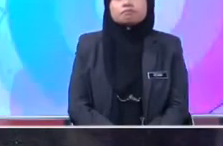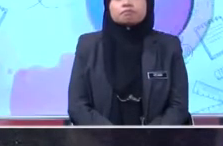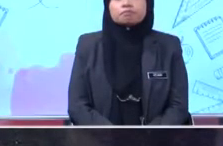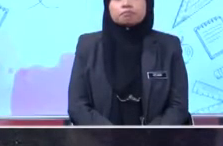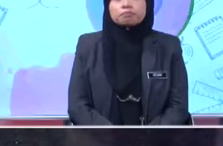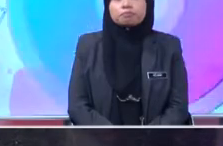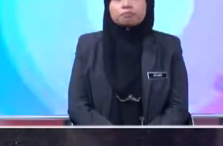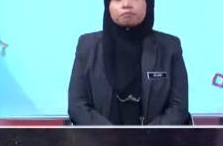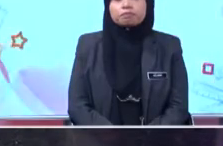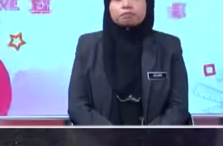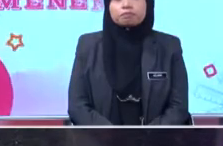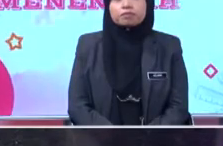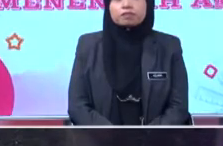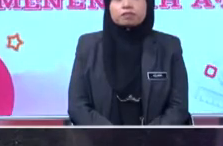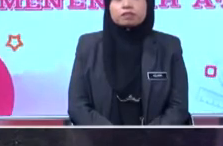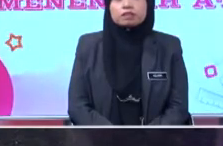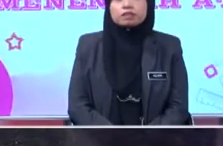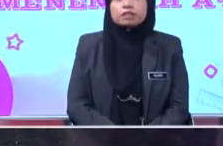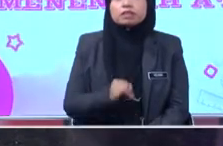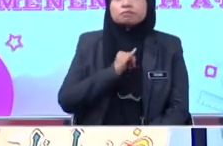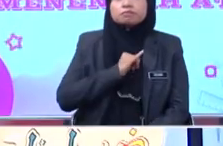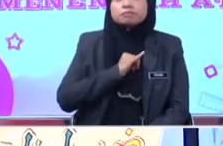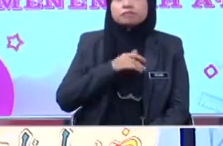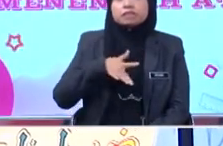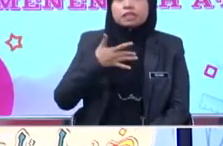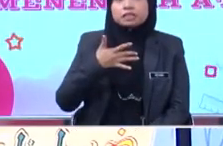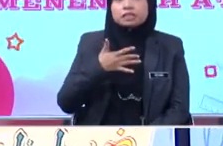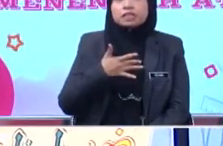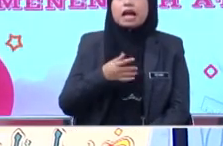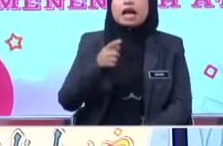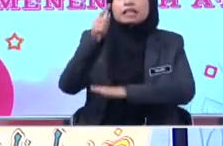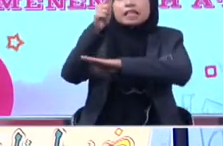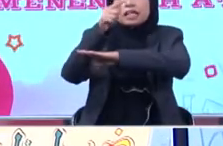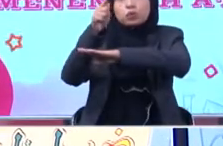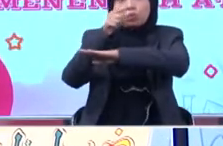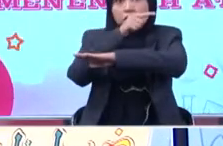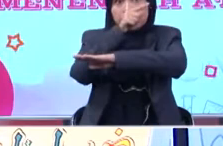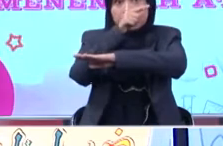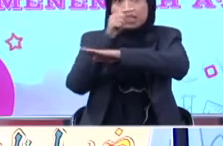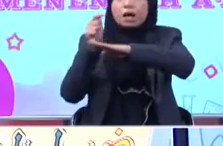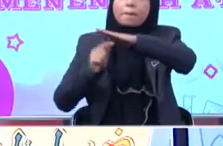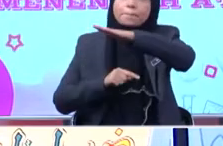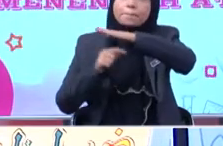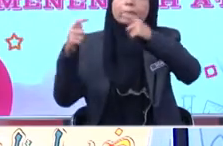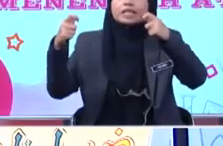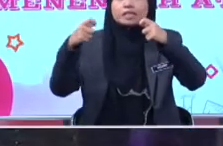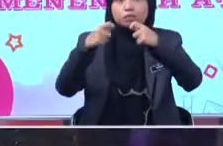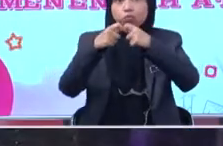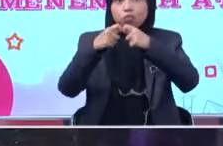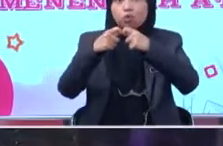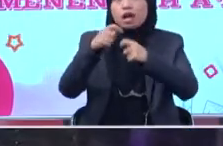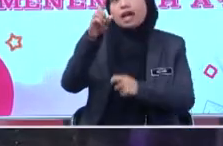tahun 15 huruf tadi sayur aset tanwin bertemu dengan Dash Iya betul karena